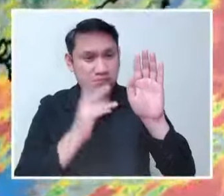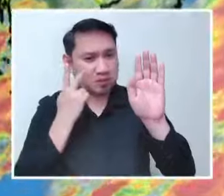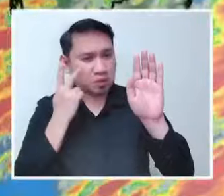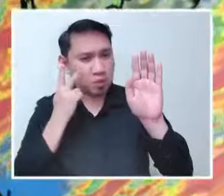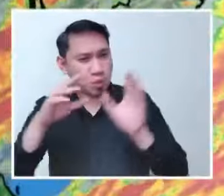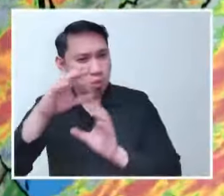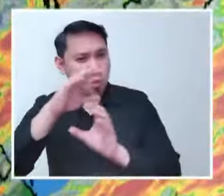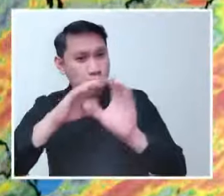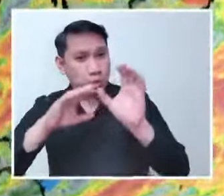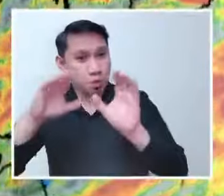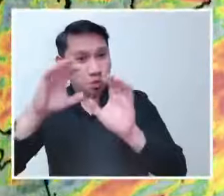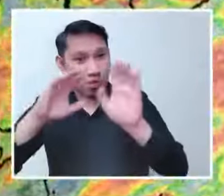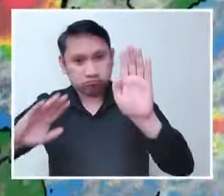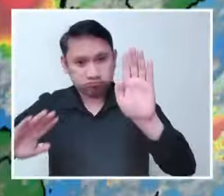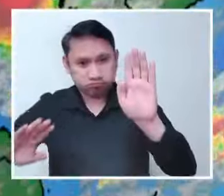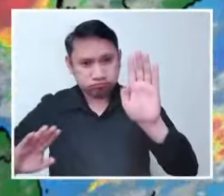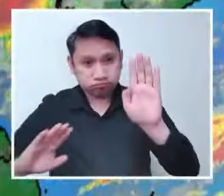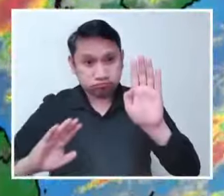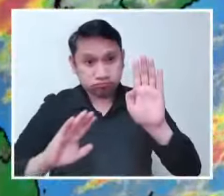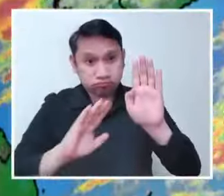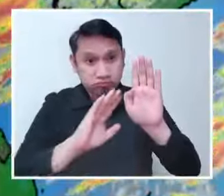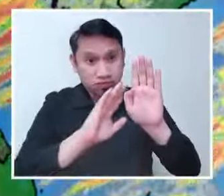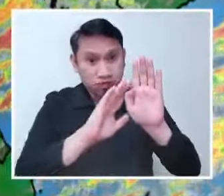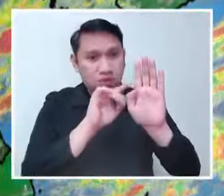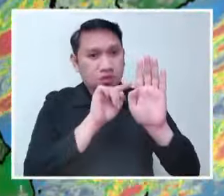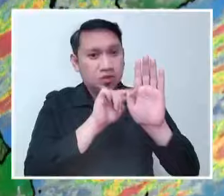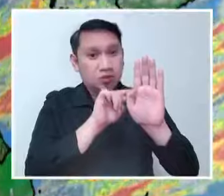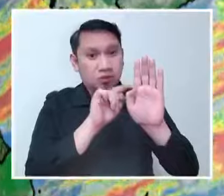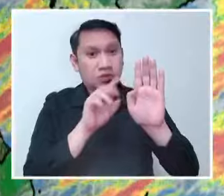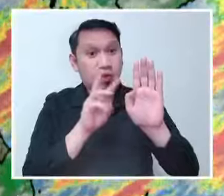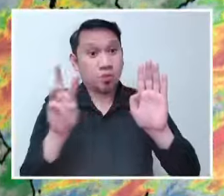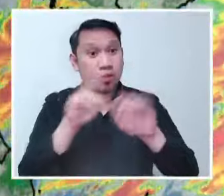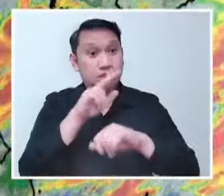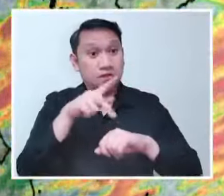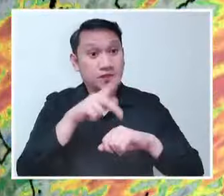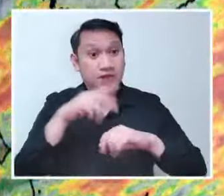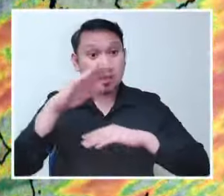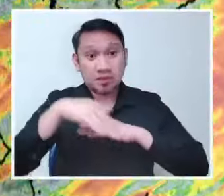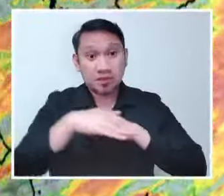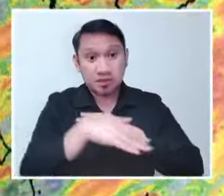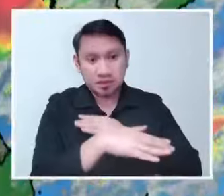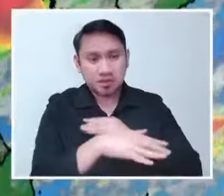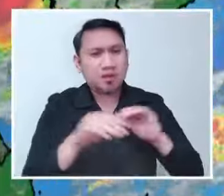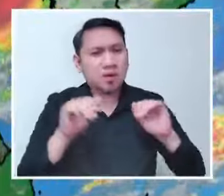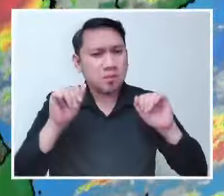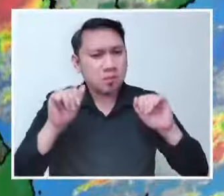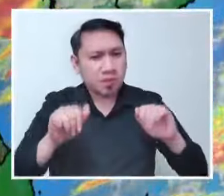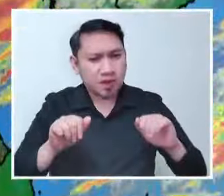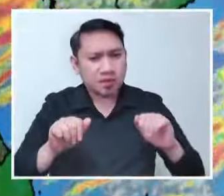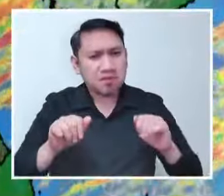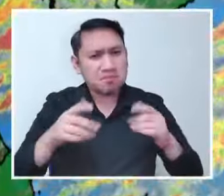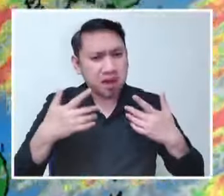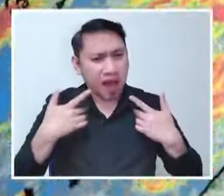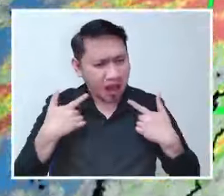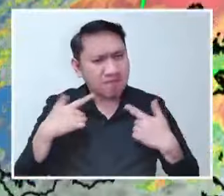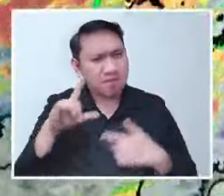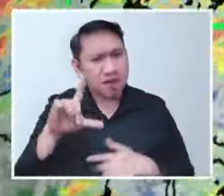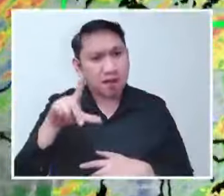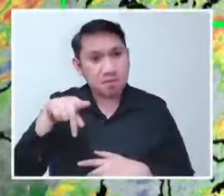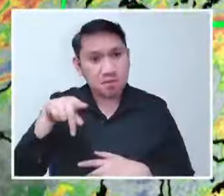habagat dyan sa gitna ng West Philippine Sea. At mula rito ay posibleng may mabuong low pressure area. Isa pa pong